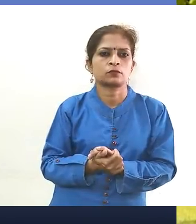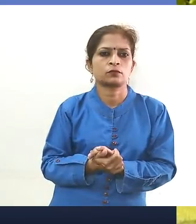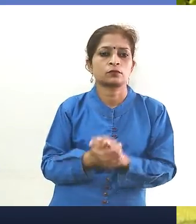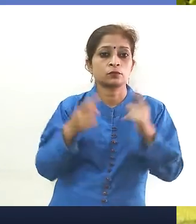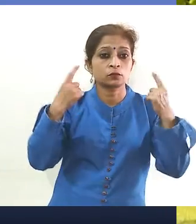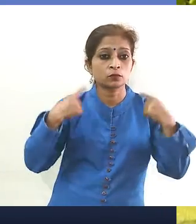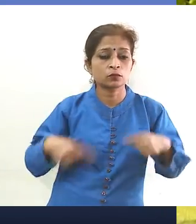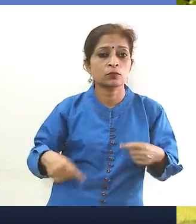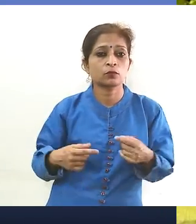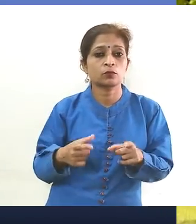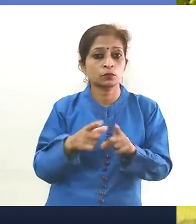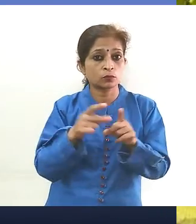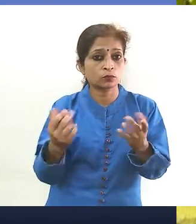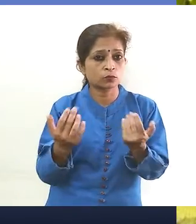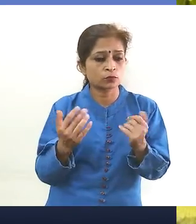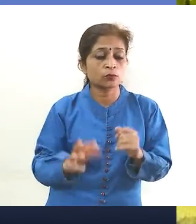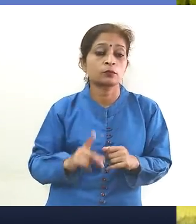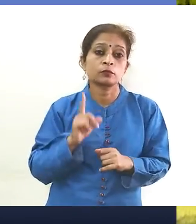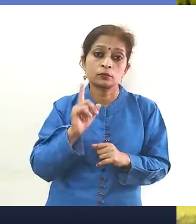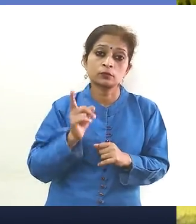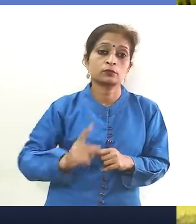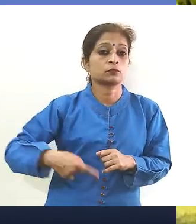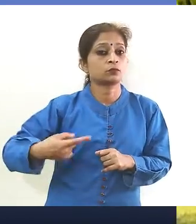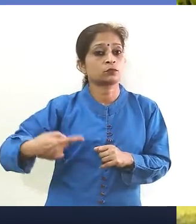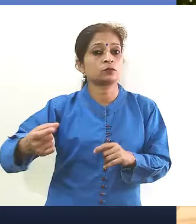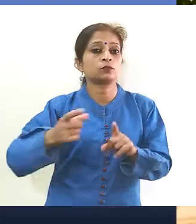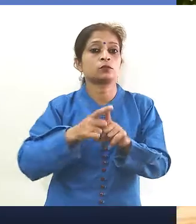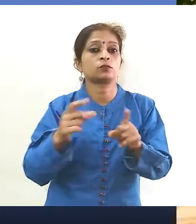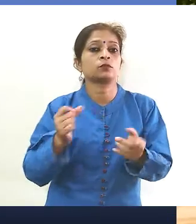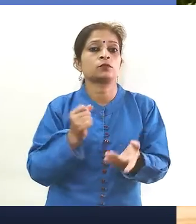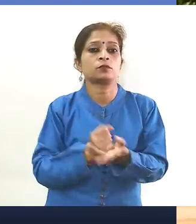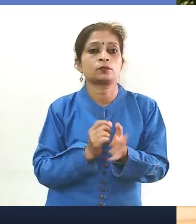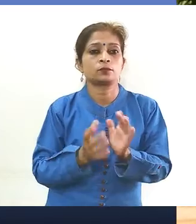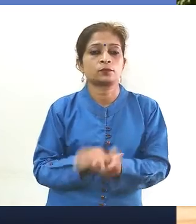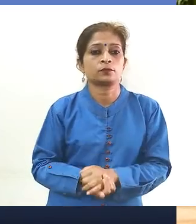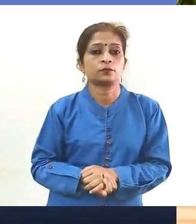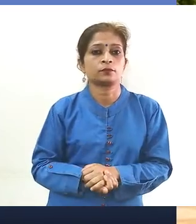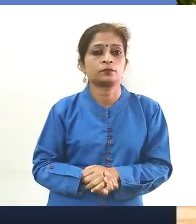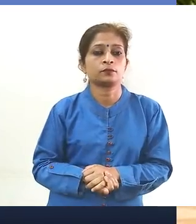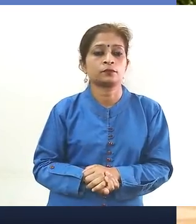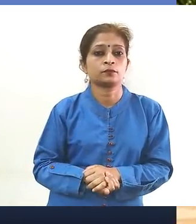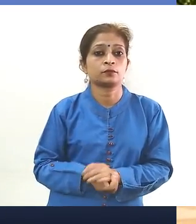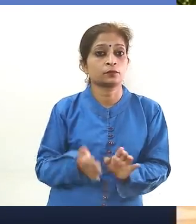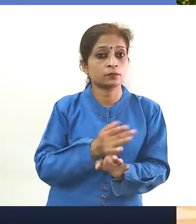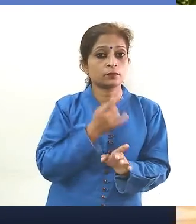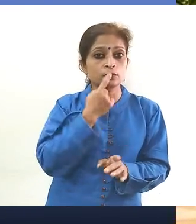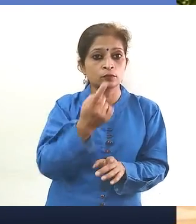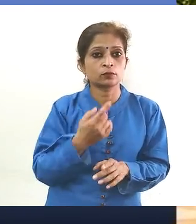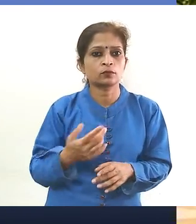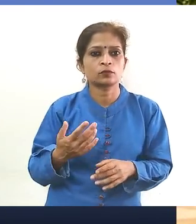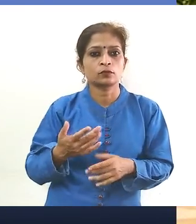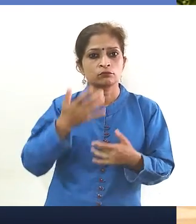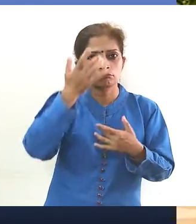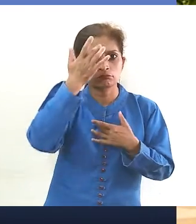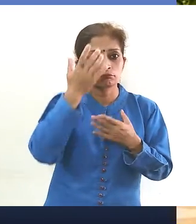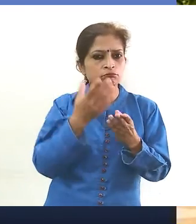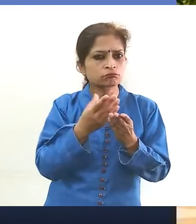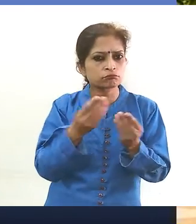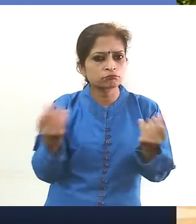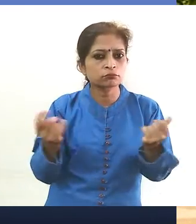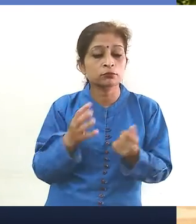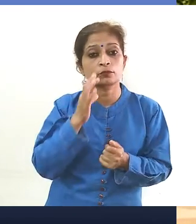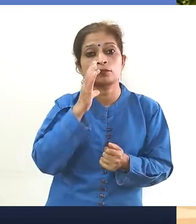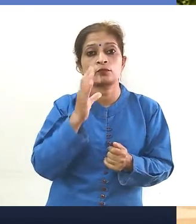और नियम से कर लें। तो मैंने कहा हम रोग मुक्त जीवन जी सकते